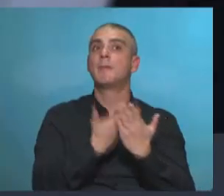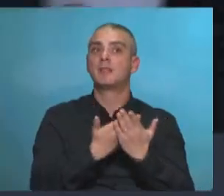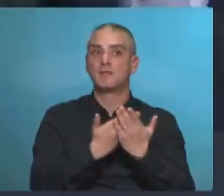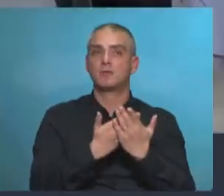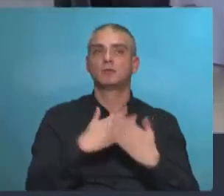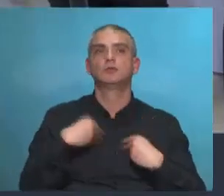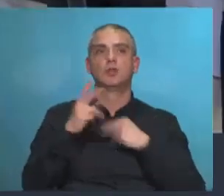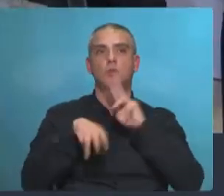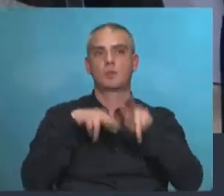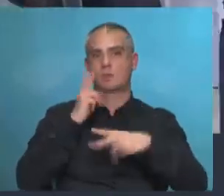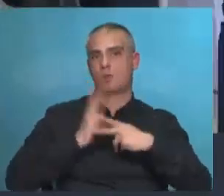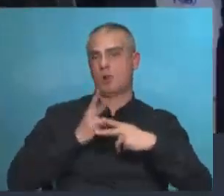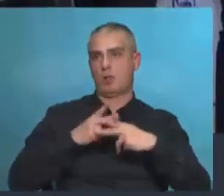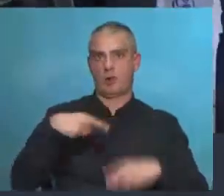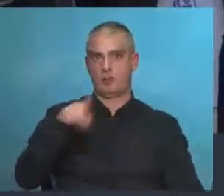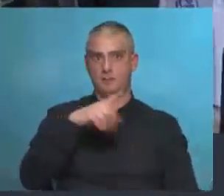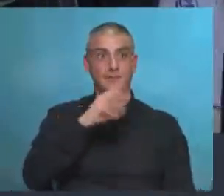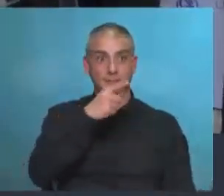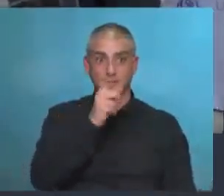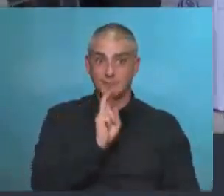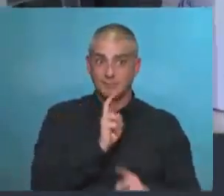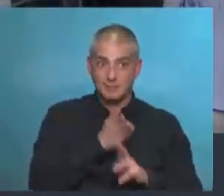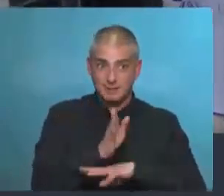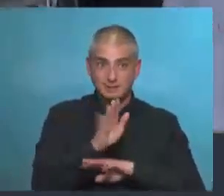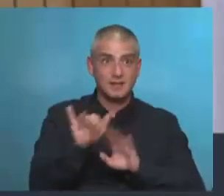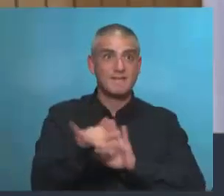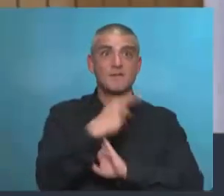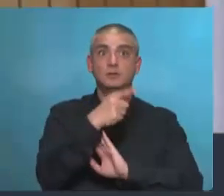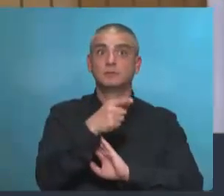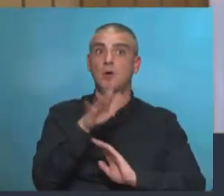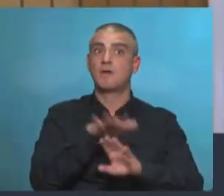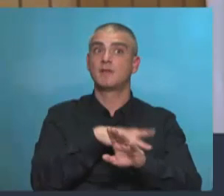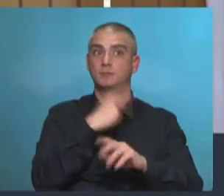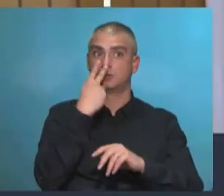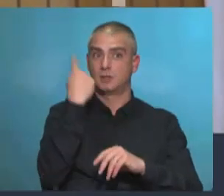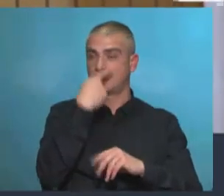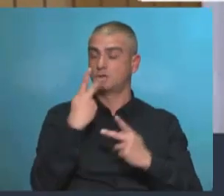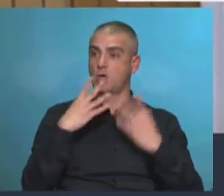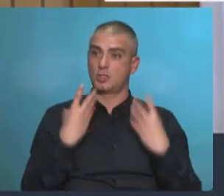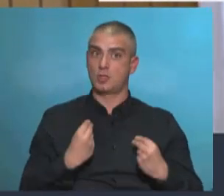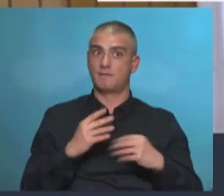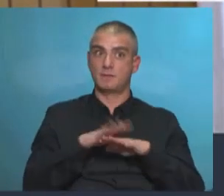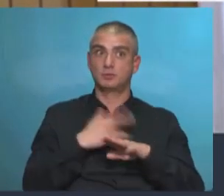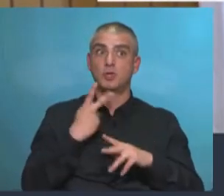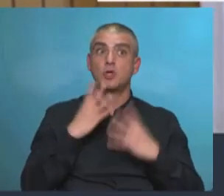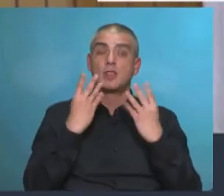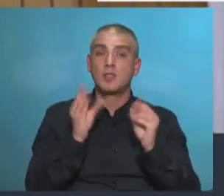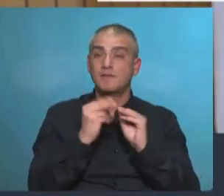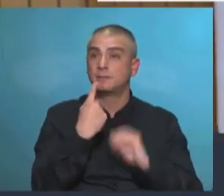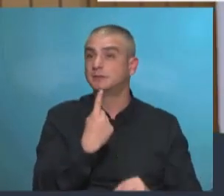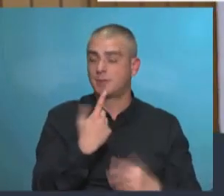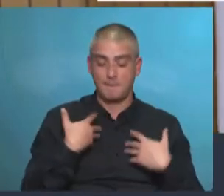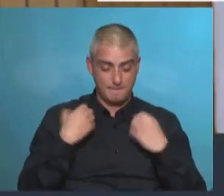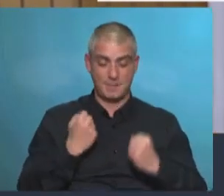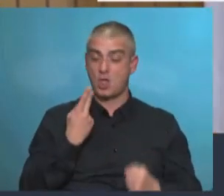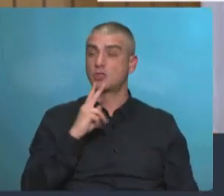שיעניקו טיפול לחולים ולחולות. אם הן נכנסת ויוצאת מכאן, מרגישה שהיא נראית יותר טוב, היא מרגישה יותר טוב עם עצמה, עם יותר ביטחון